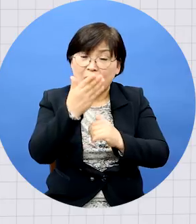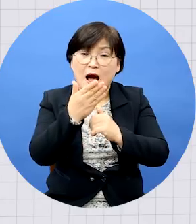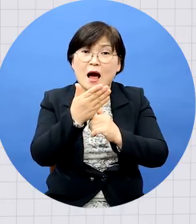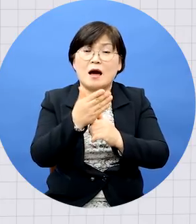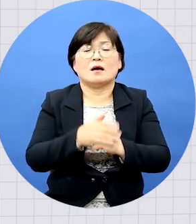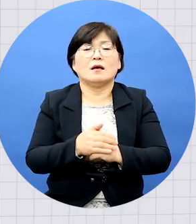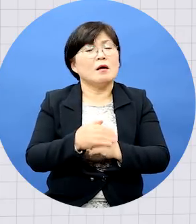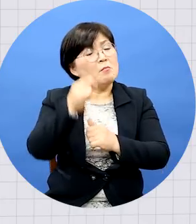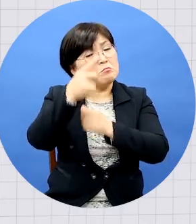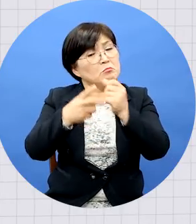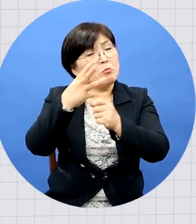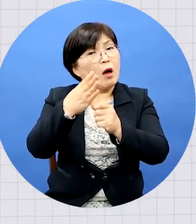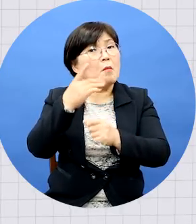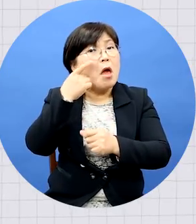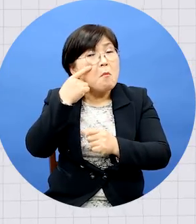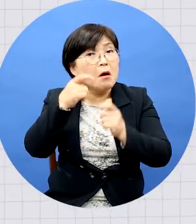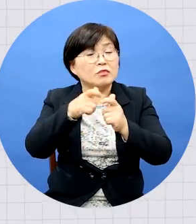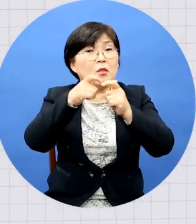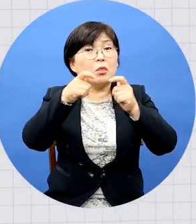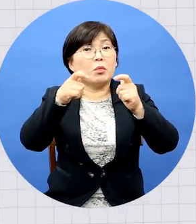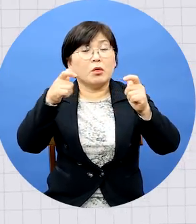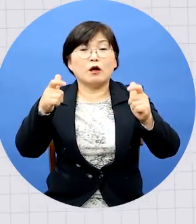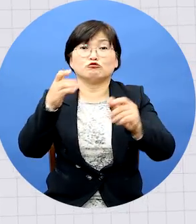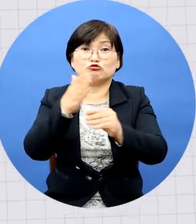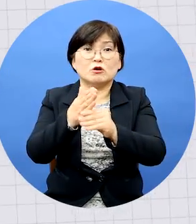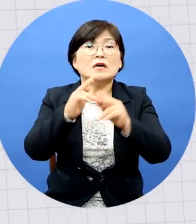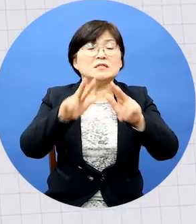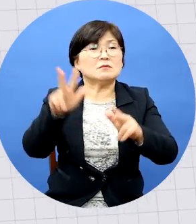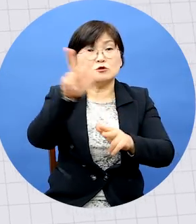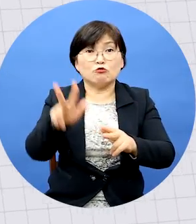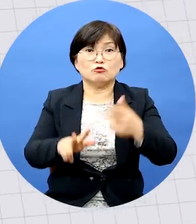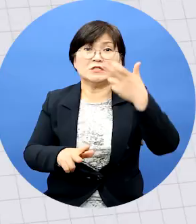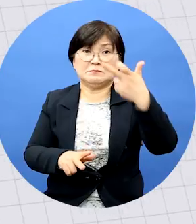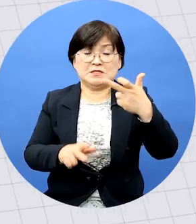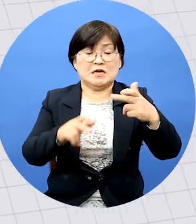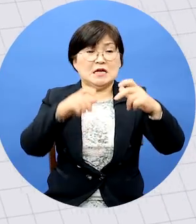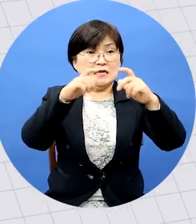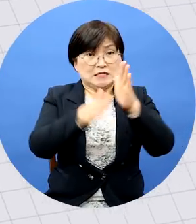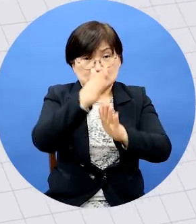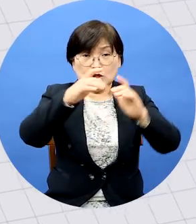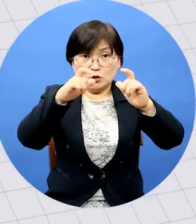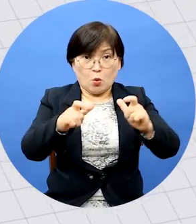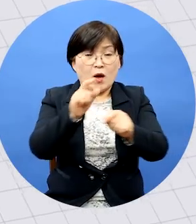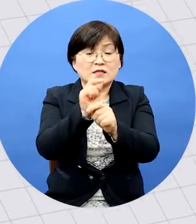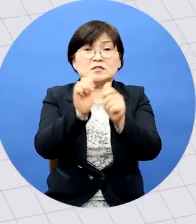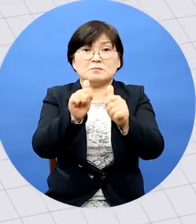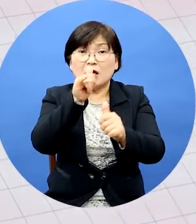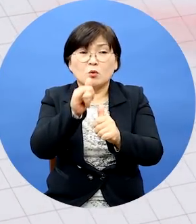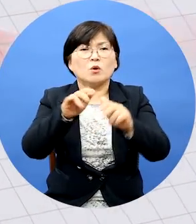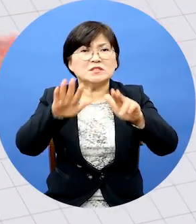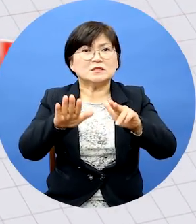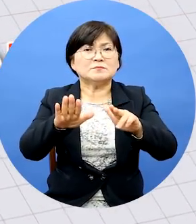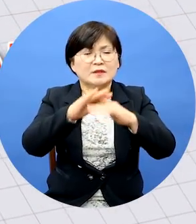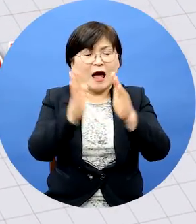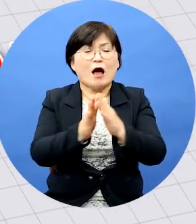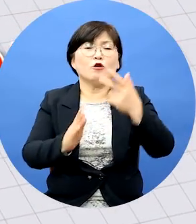됐는데요. 몇 년간의 확대 시행을 거쳐 이제는 전국 17개 시도행정심판위원회를 포함하여 총